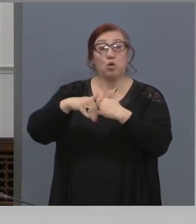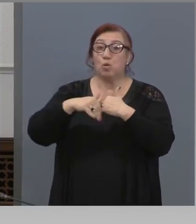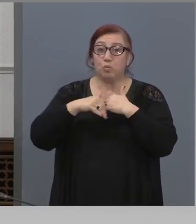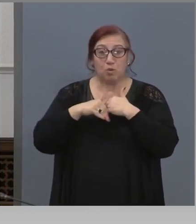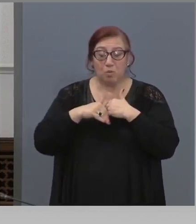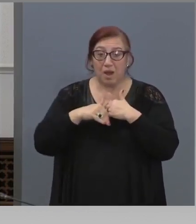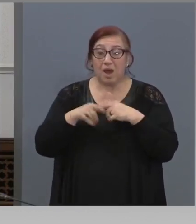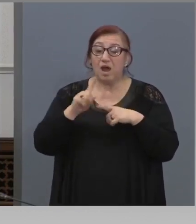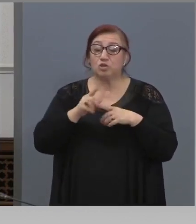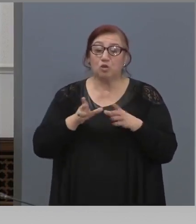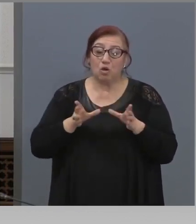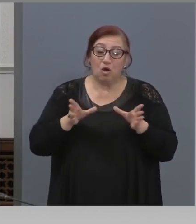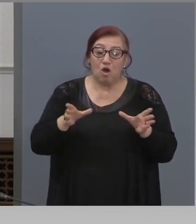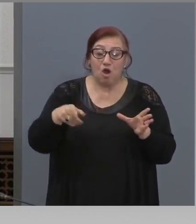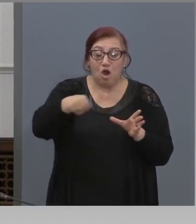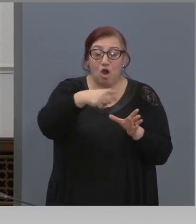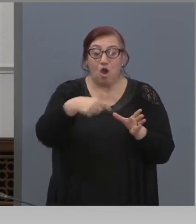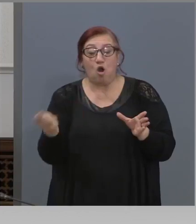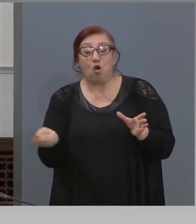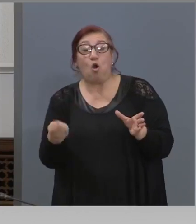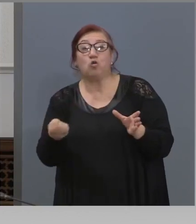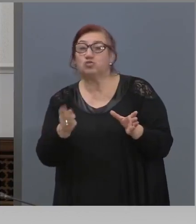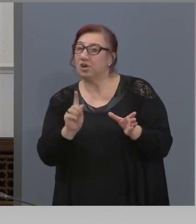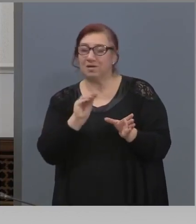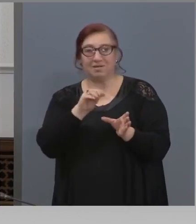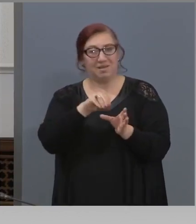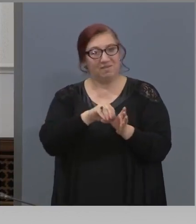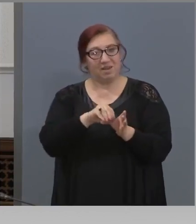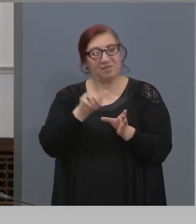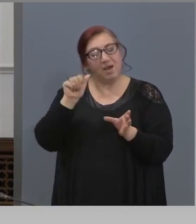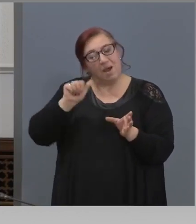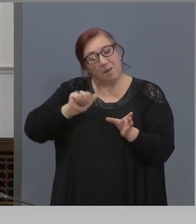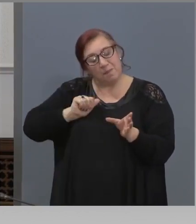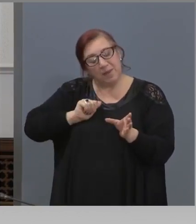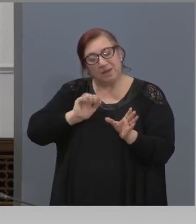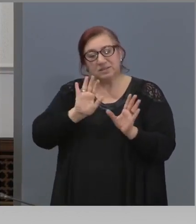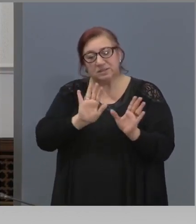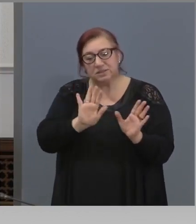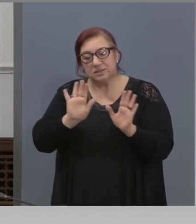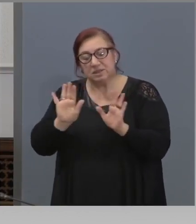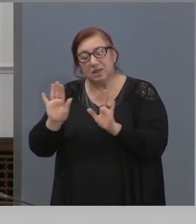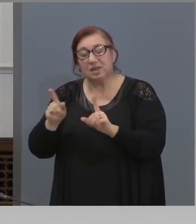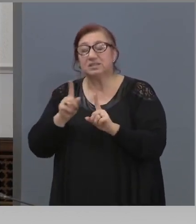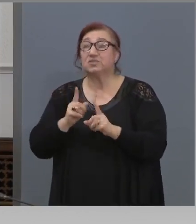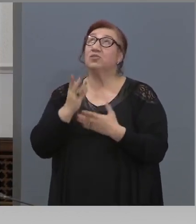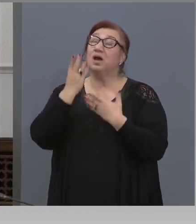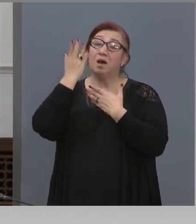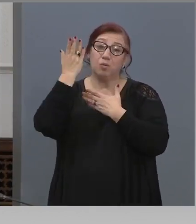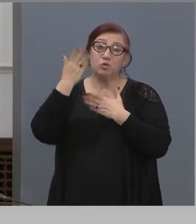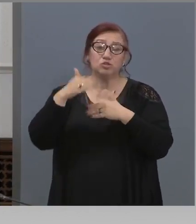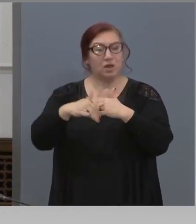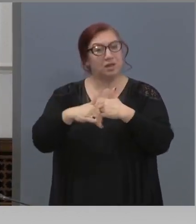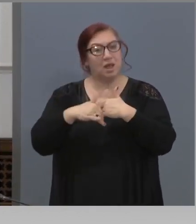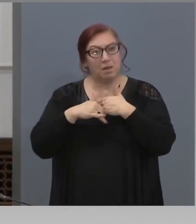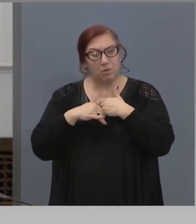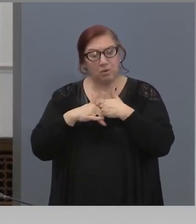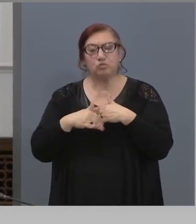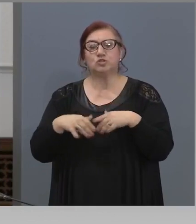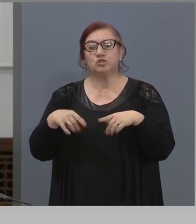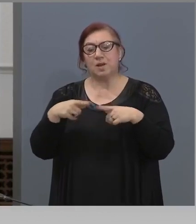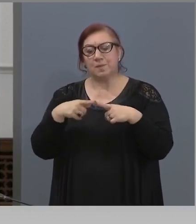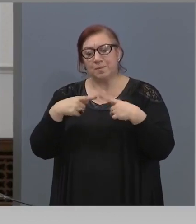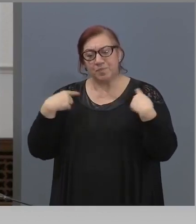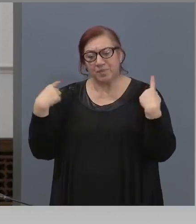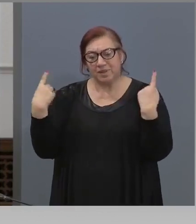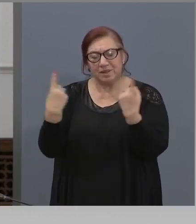не вкарва, казват старите хора. И затова Божията помощ и ние с